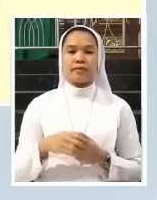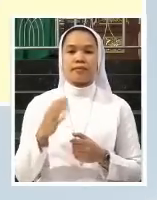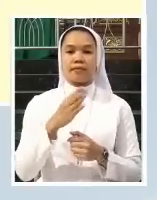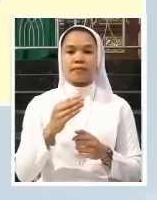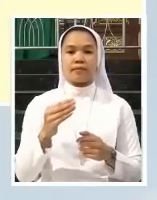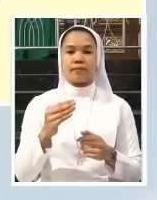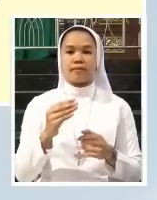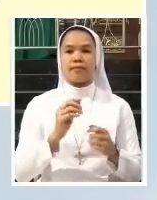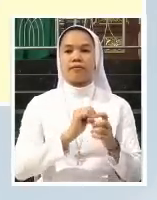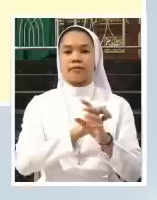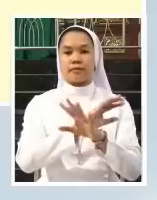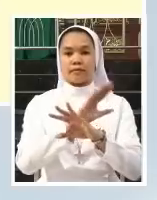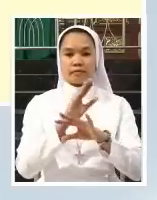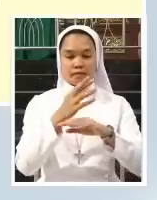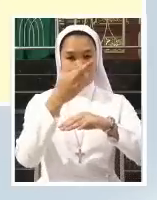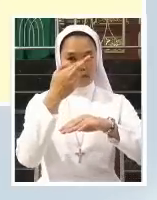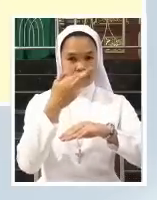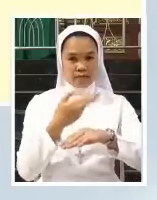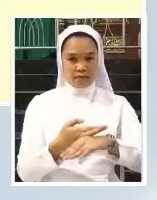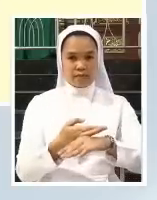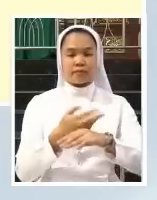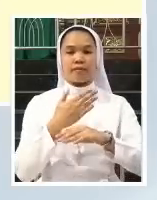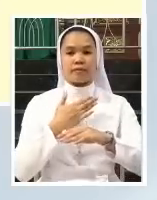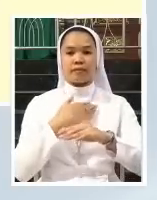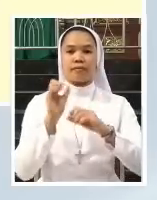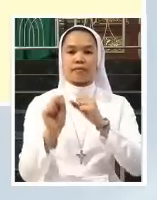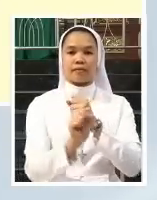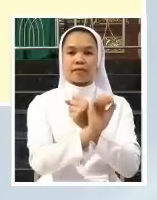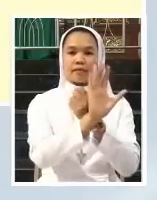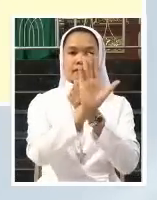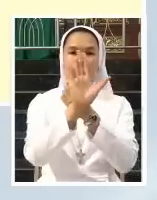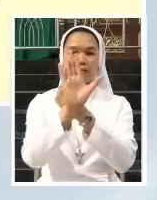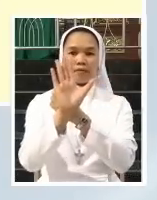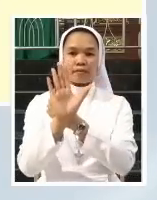Po na sa kong